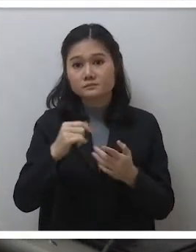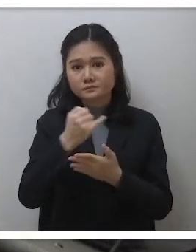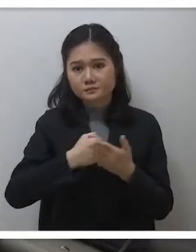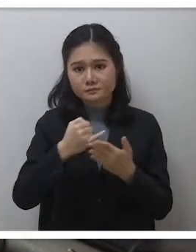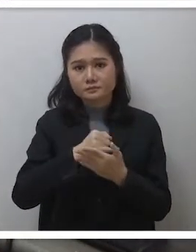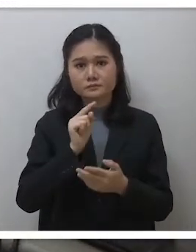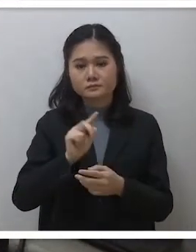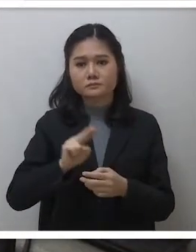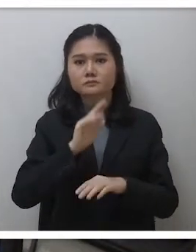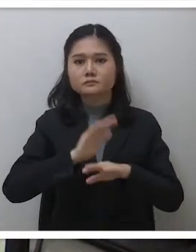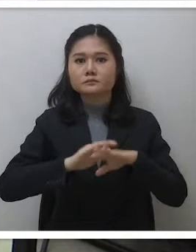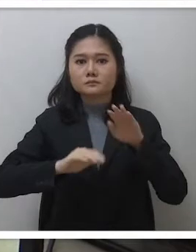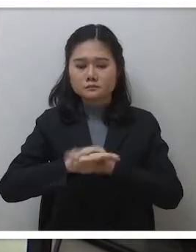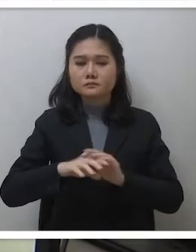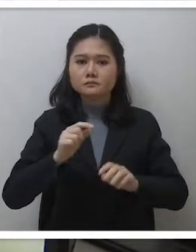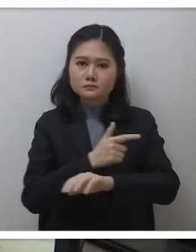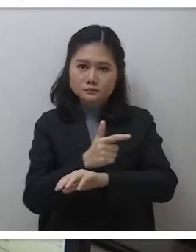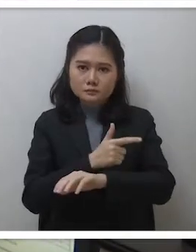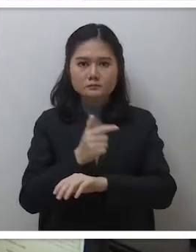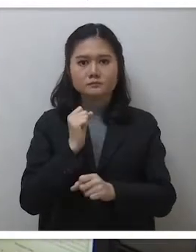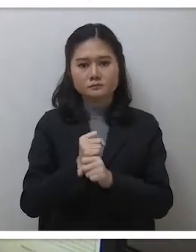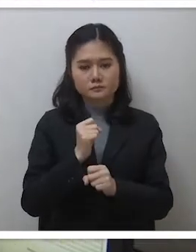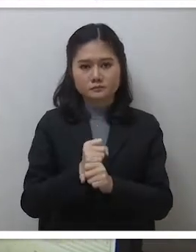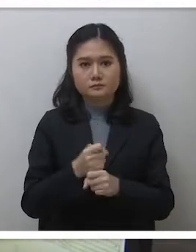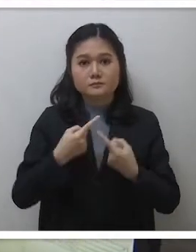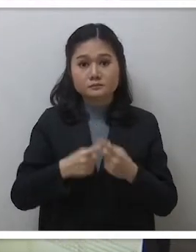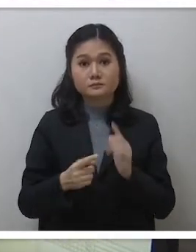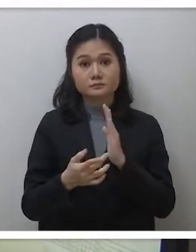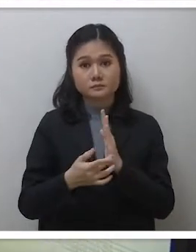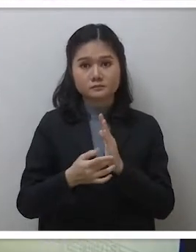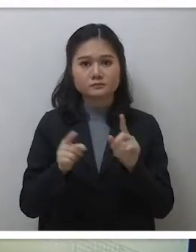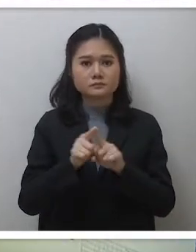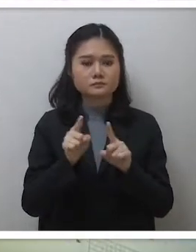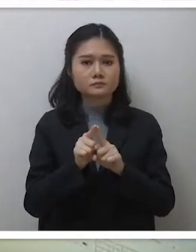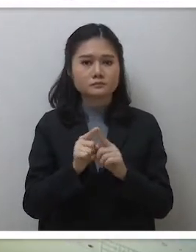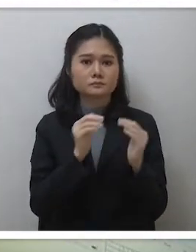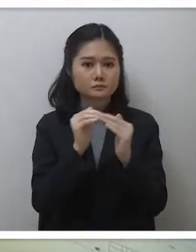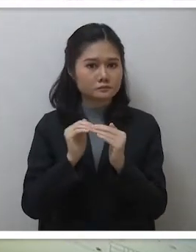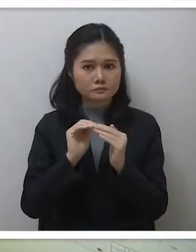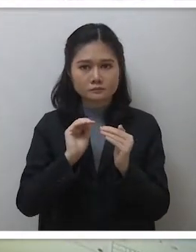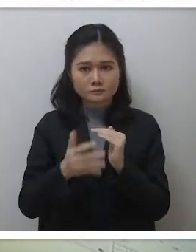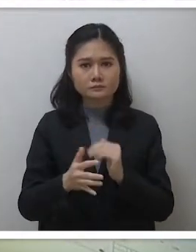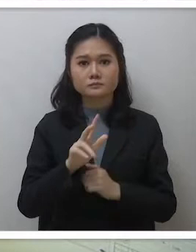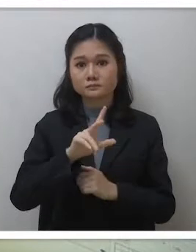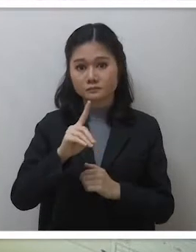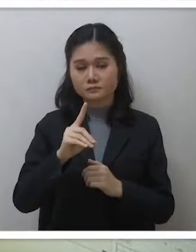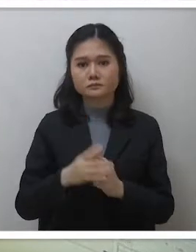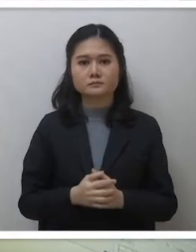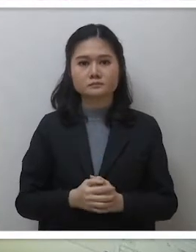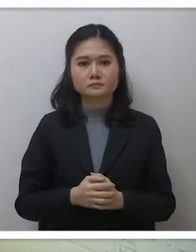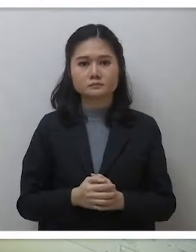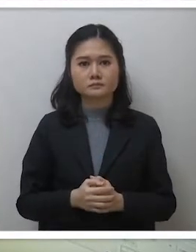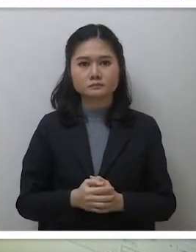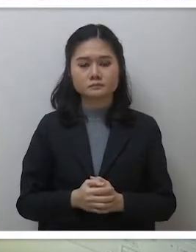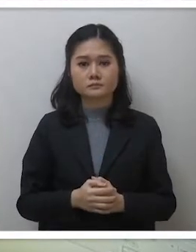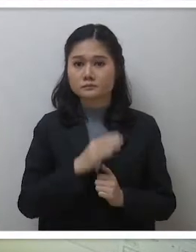ใช้ฝีมือใช้ระยะเวลานะครับแต่เทคโนโลยีมันไม่สูงเท่าโปรแกรม3มิติเนา